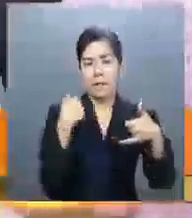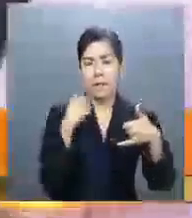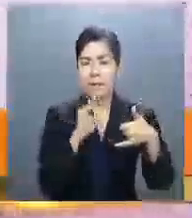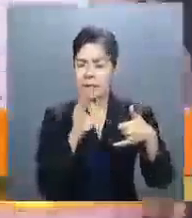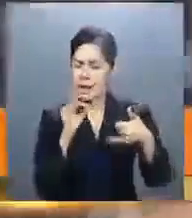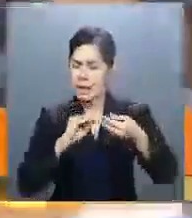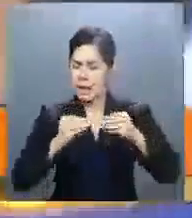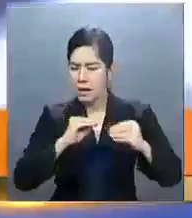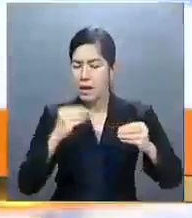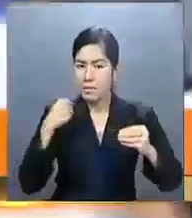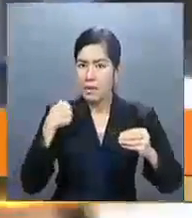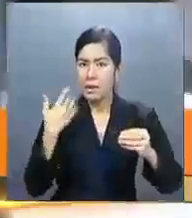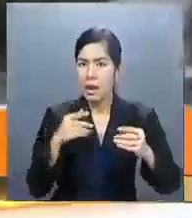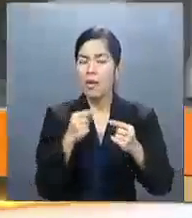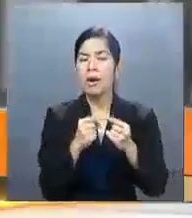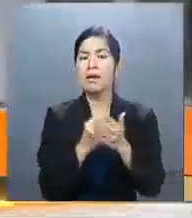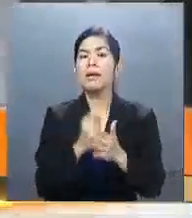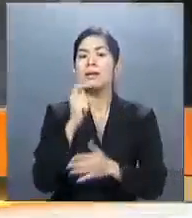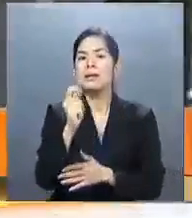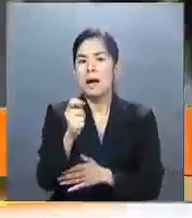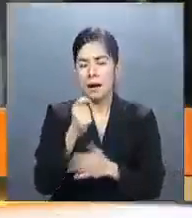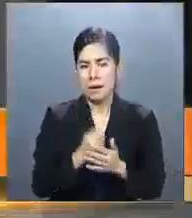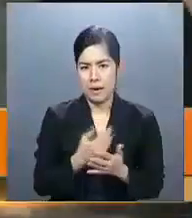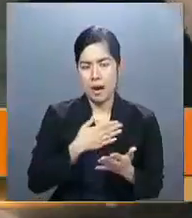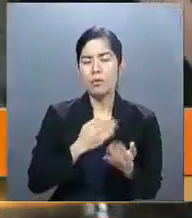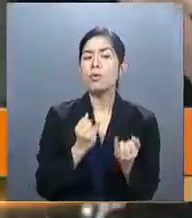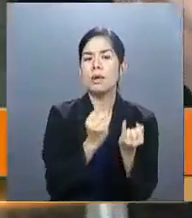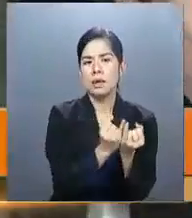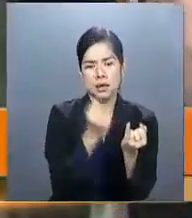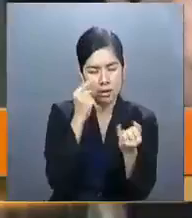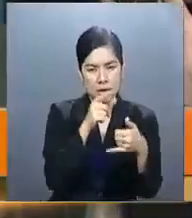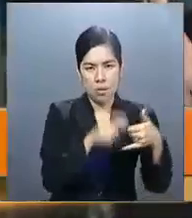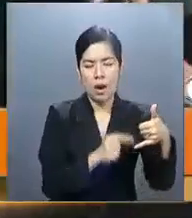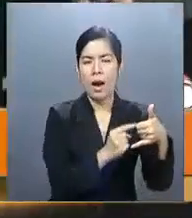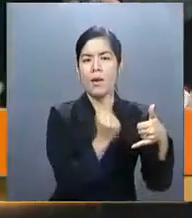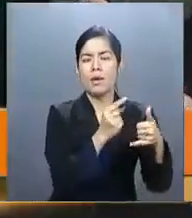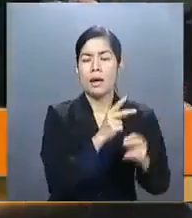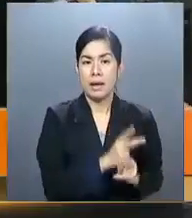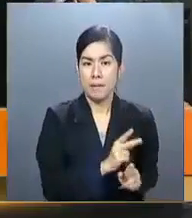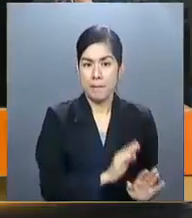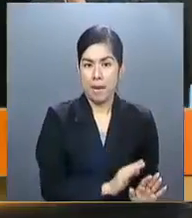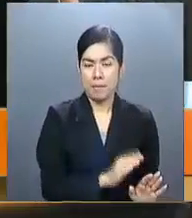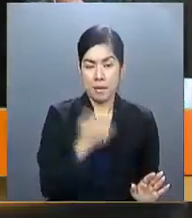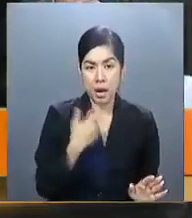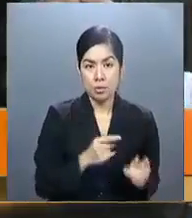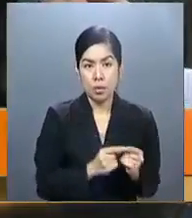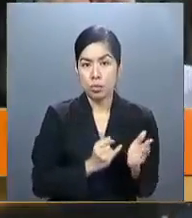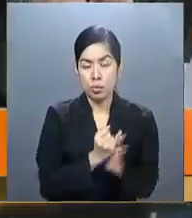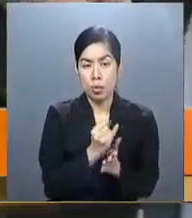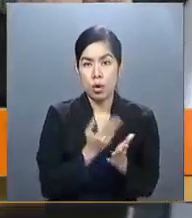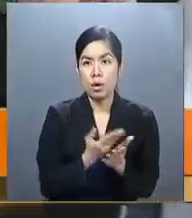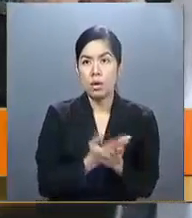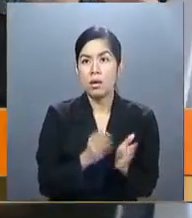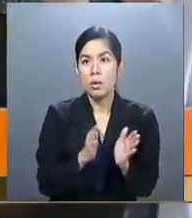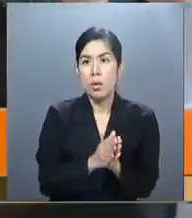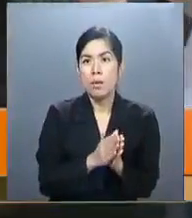แต่ด้วยความสนิทสนมกันจึงให้นางสุดารัตน์เก็บเอาไว้จากนั้นก็พบว่าถูกรางวัลที่1 5ใบรวมเป็นเงิน30